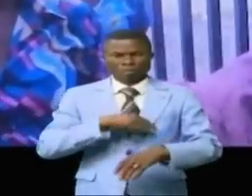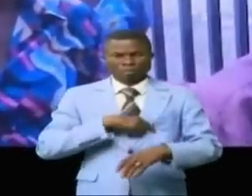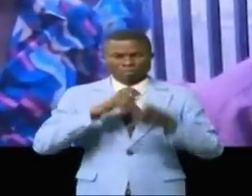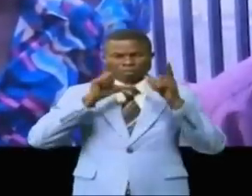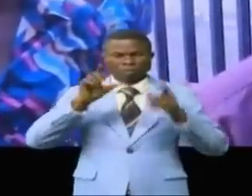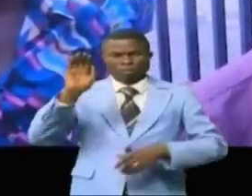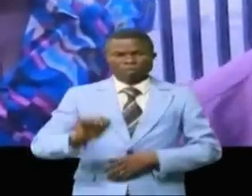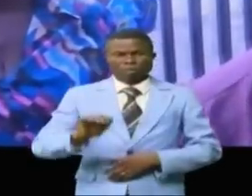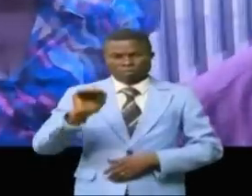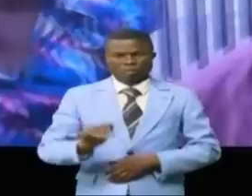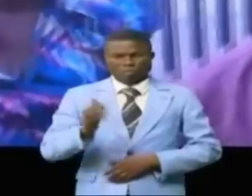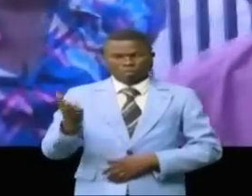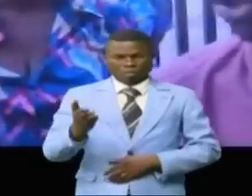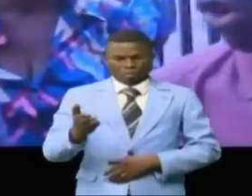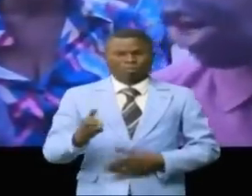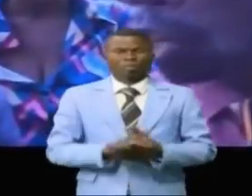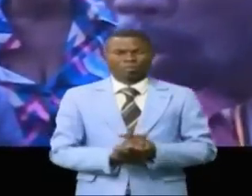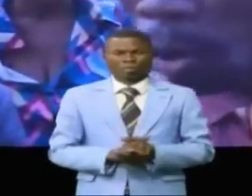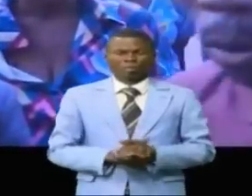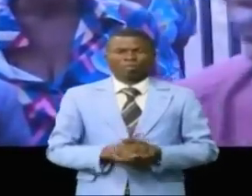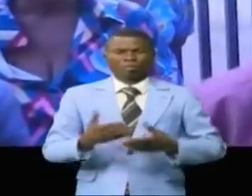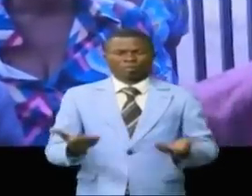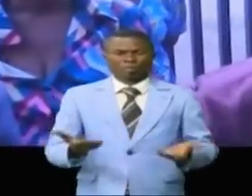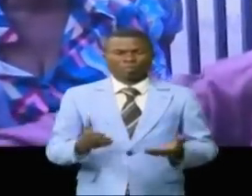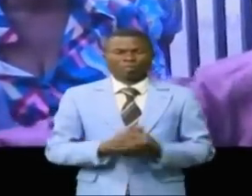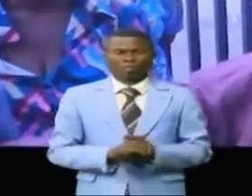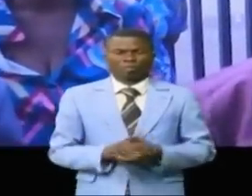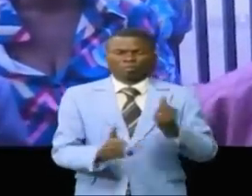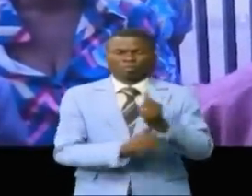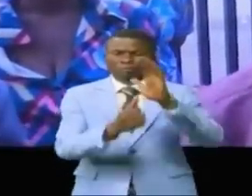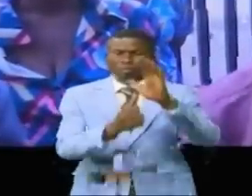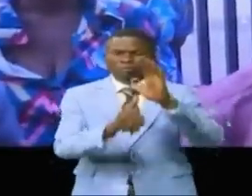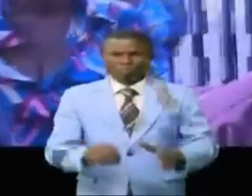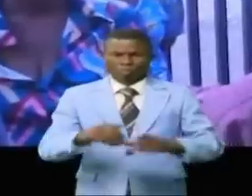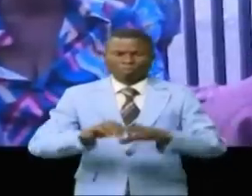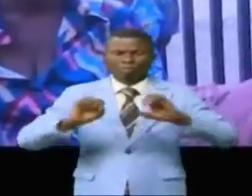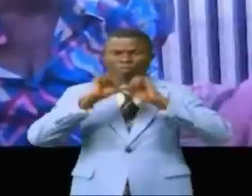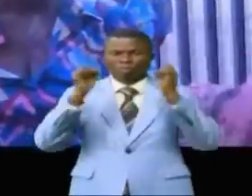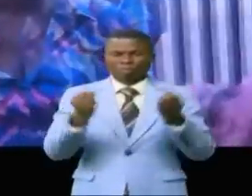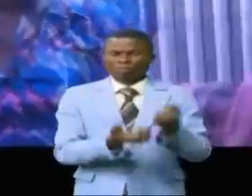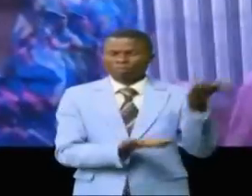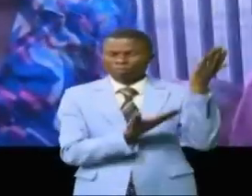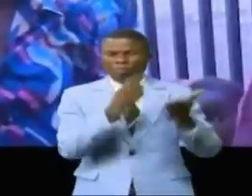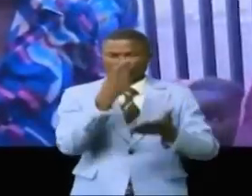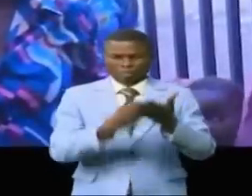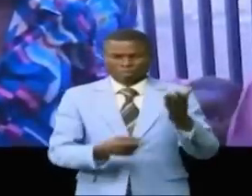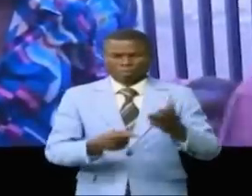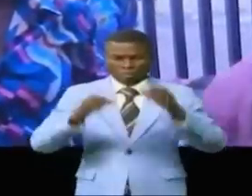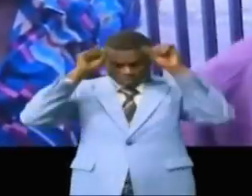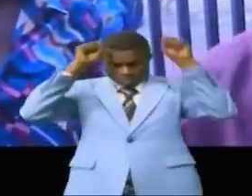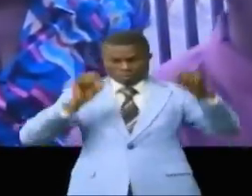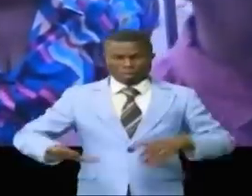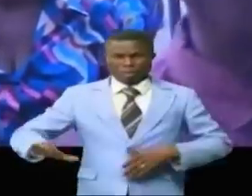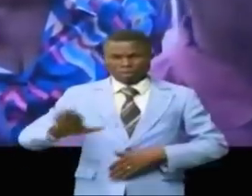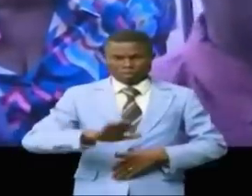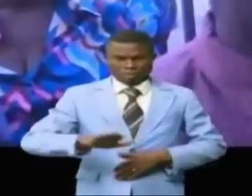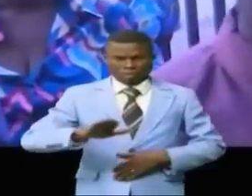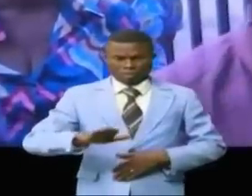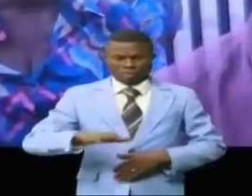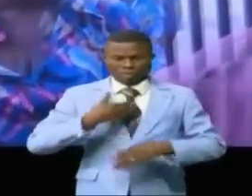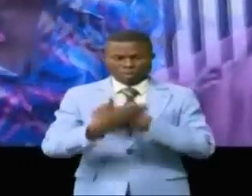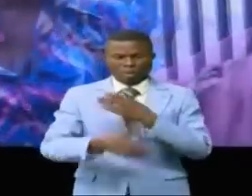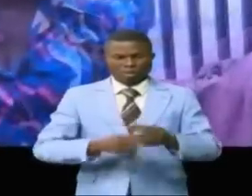Nous sommes considérés comme des exclus sociaux. L'important est que le chef de l'État a tout